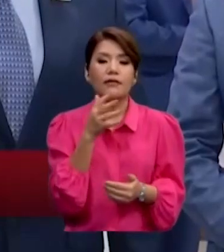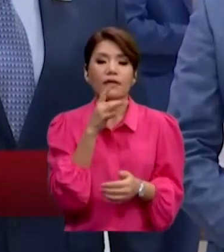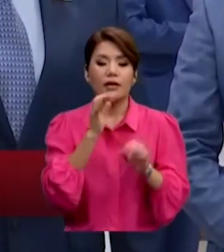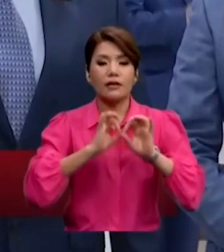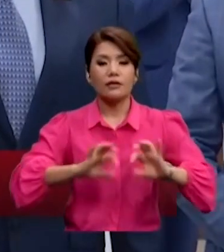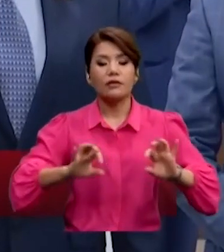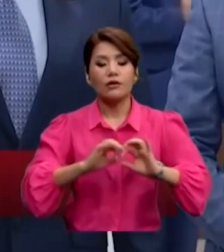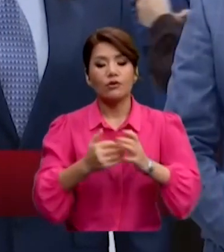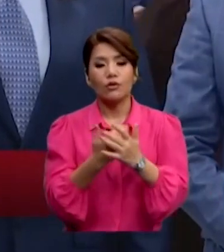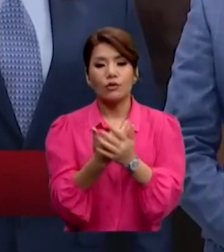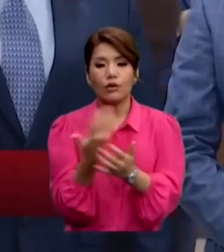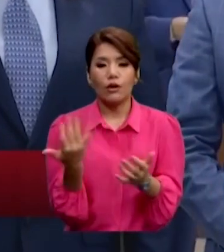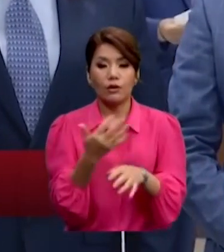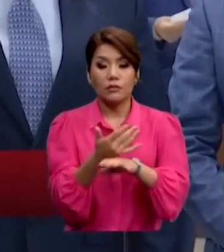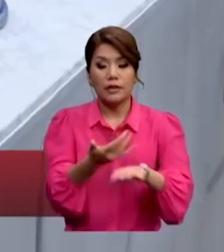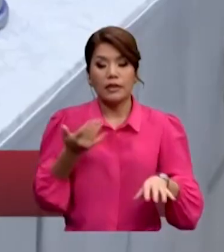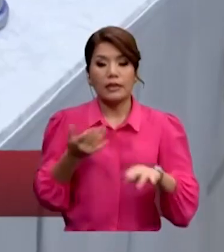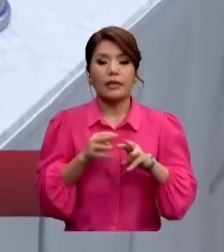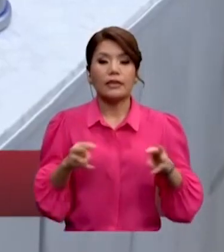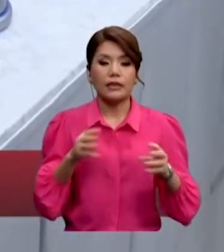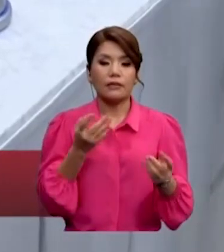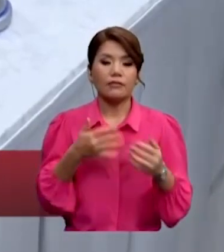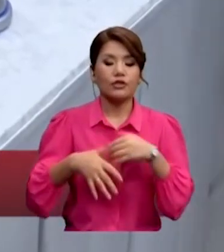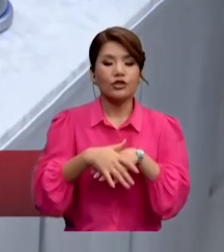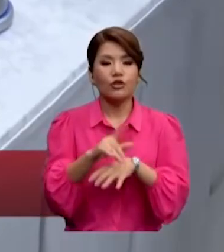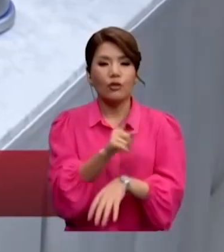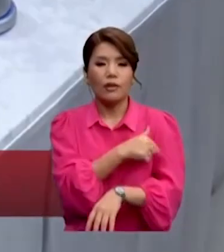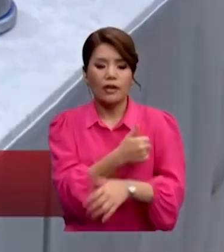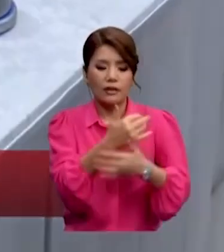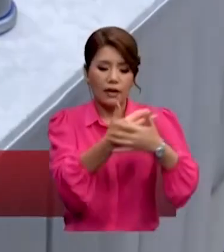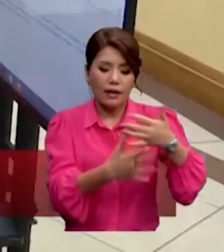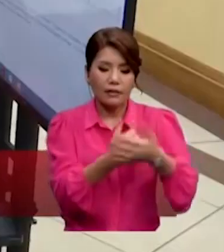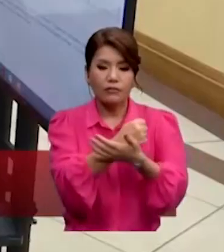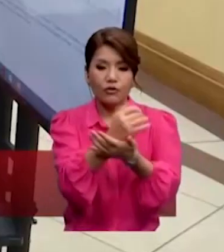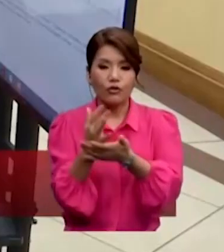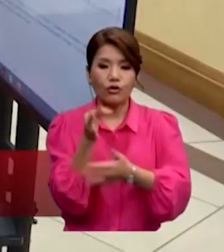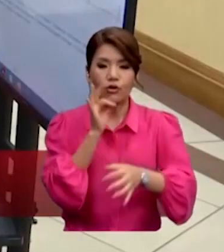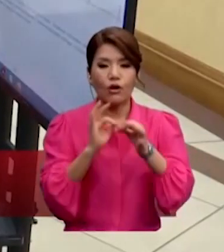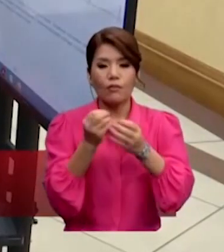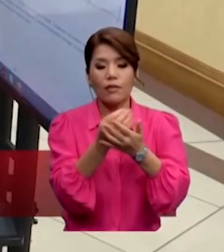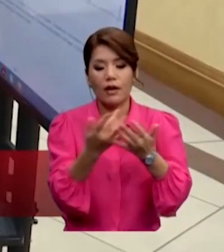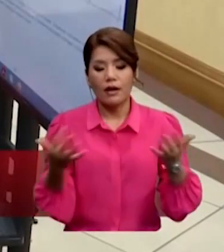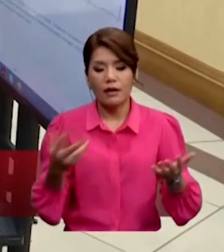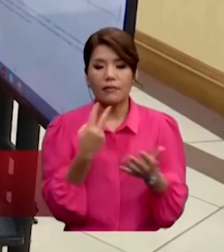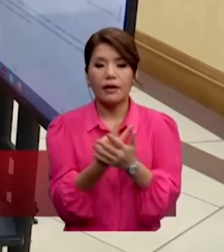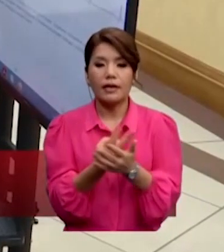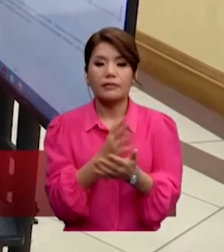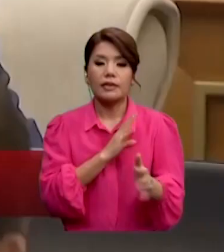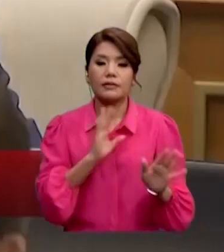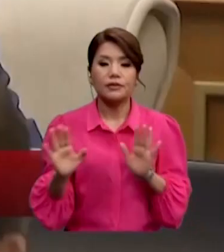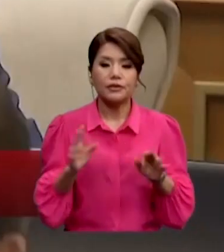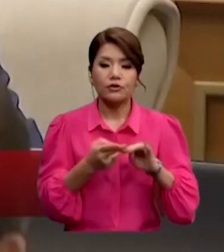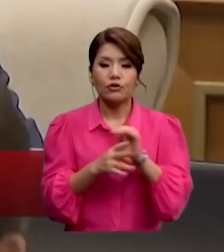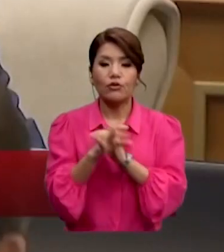бөлісті. Үкімет сағаты басталмай тұрып, мәжілістің дәлізінде медициналық аппараттар мен дәрі-дәрмектің түр-түрін жайып тастады. Ал